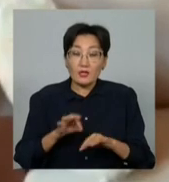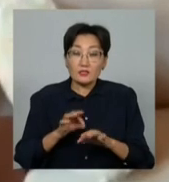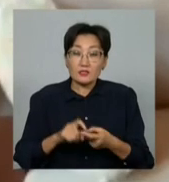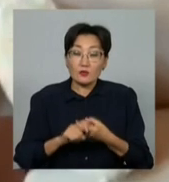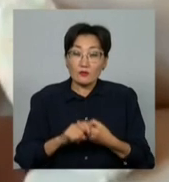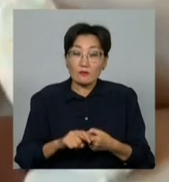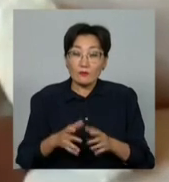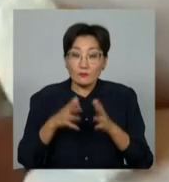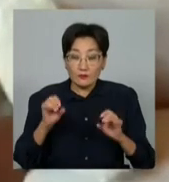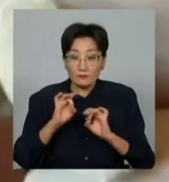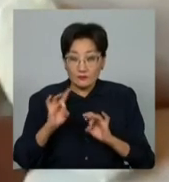известны очень давно